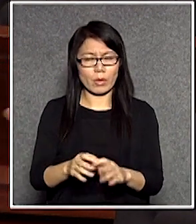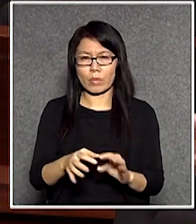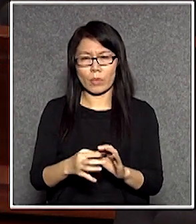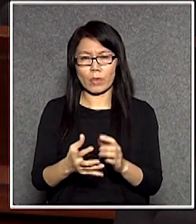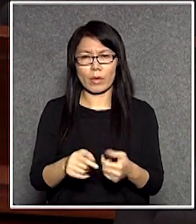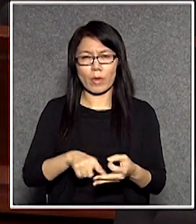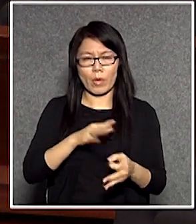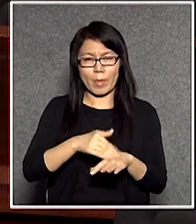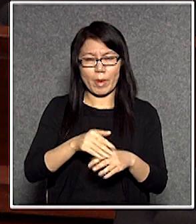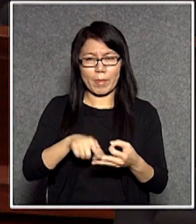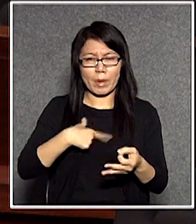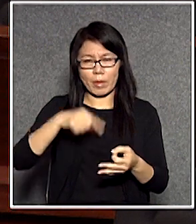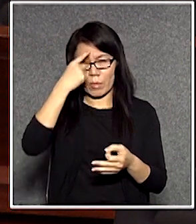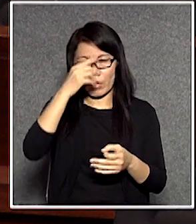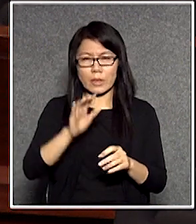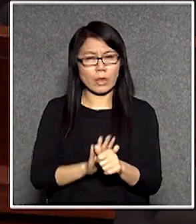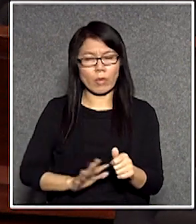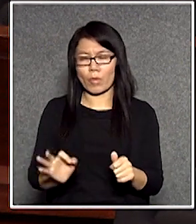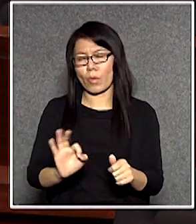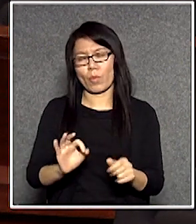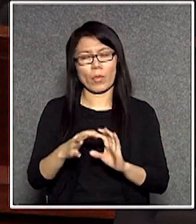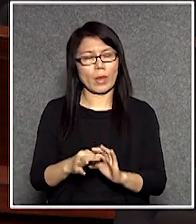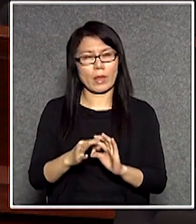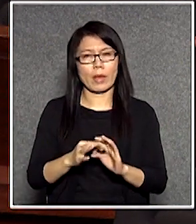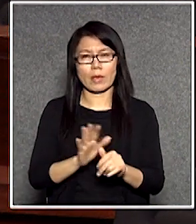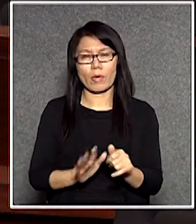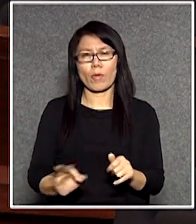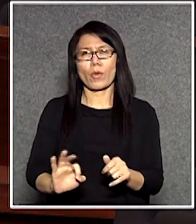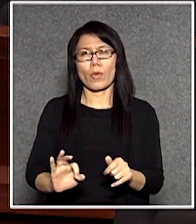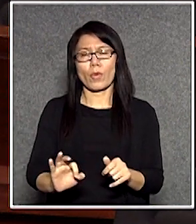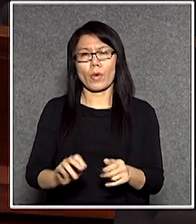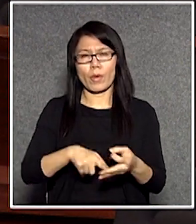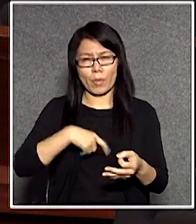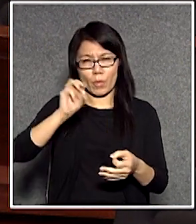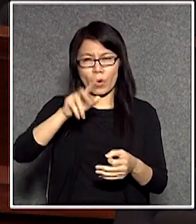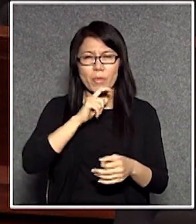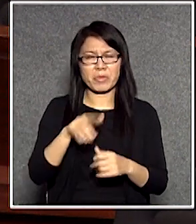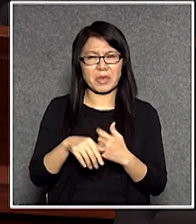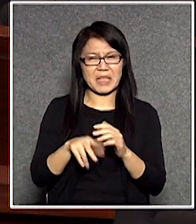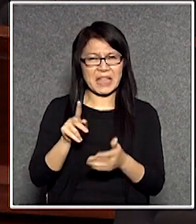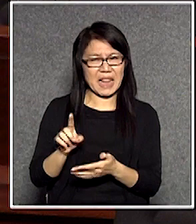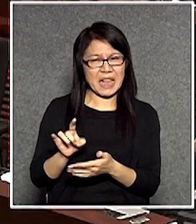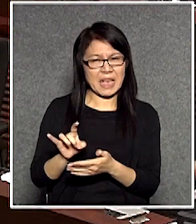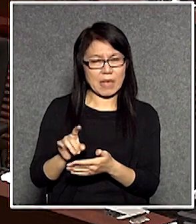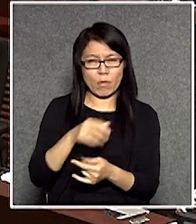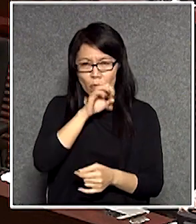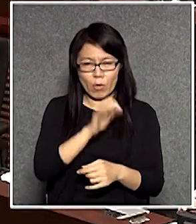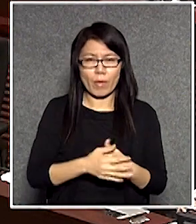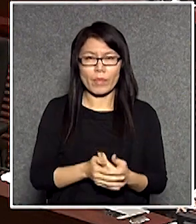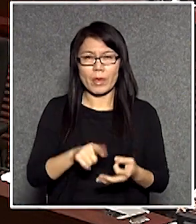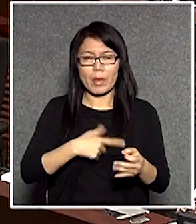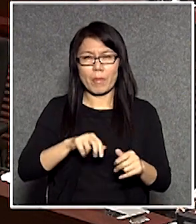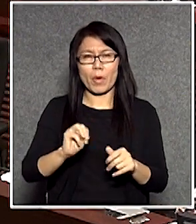醫生，他說沒有影響我們的關係，所以請莫乃光不要再抽水。莫乃光又說不敢跟我做朋